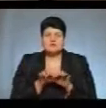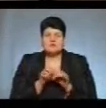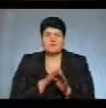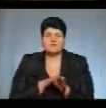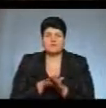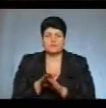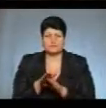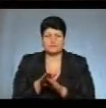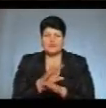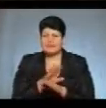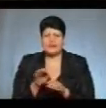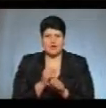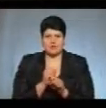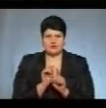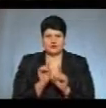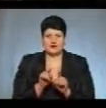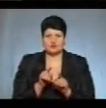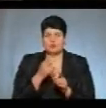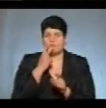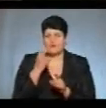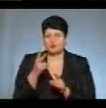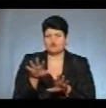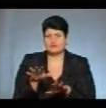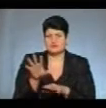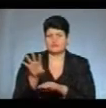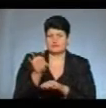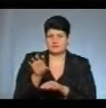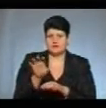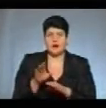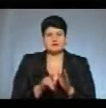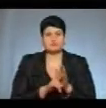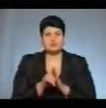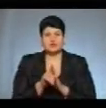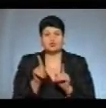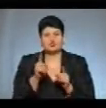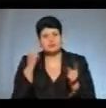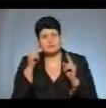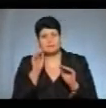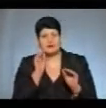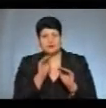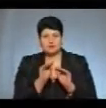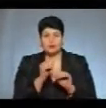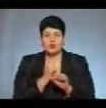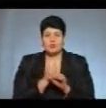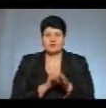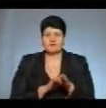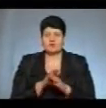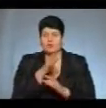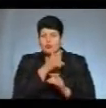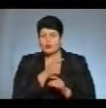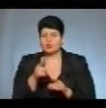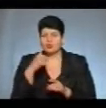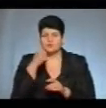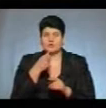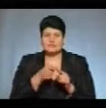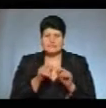реалізувати. Не роблю так, що бачу місце і фотографую, а спочатку щось придумую. Робота виконувалась впродовж року. Це